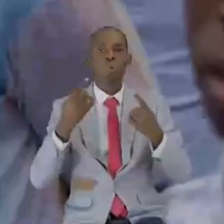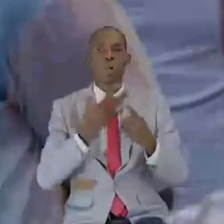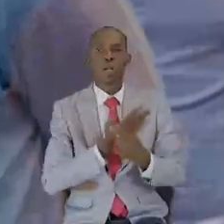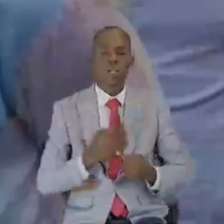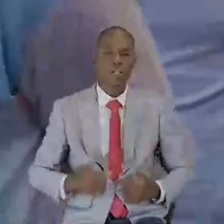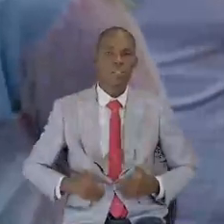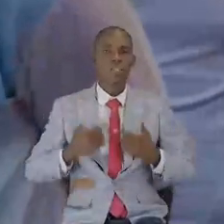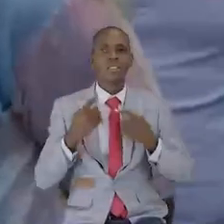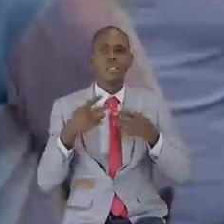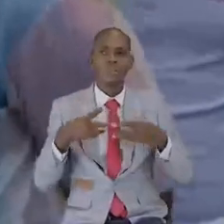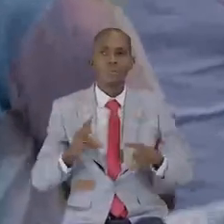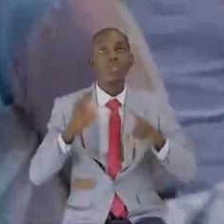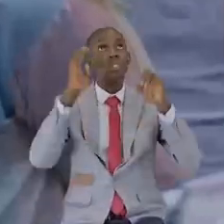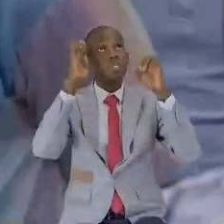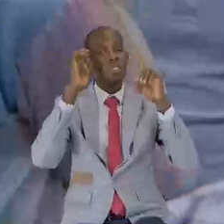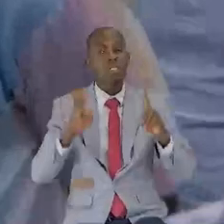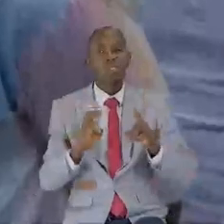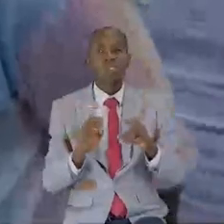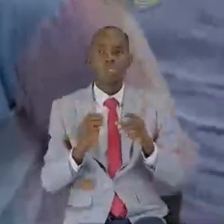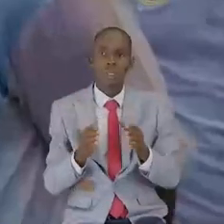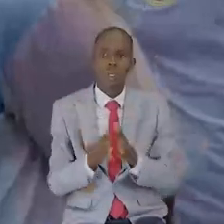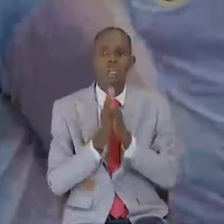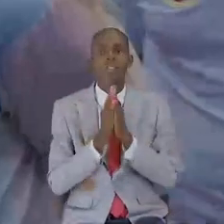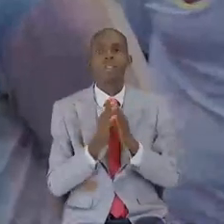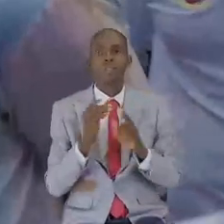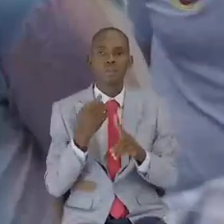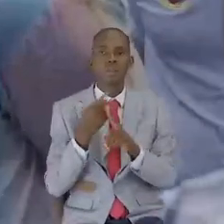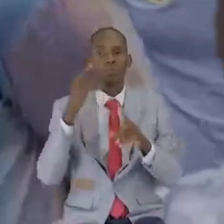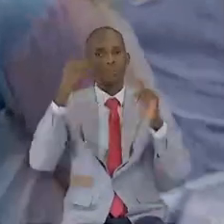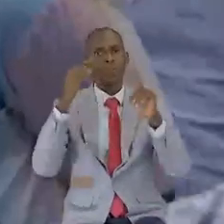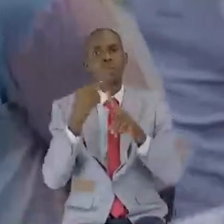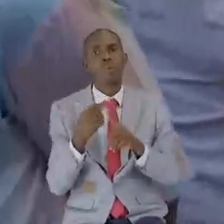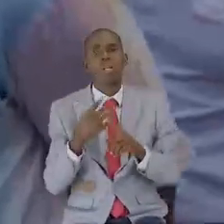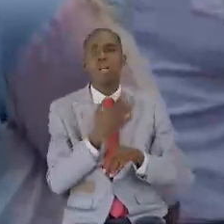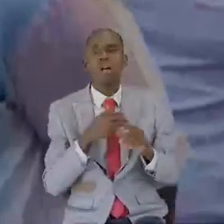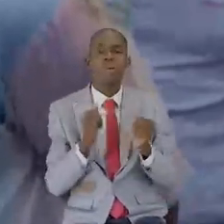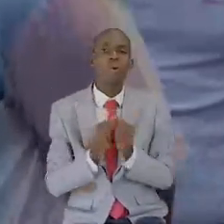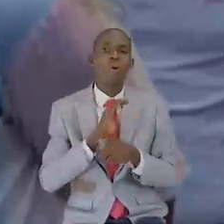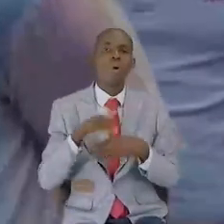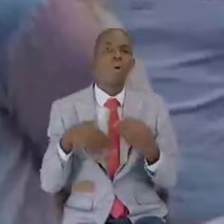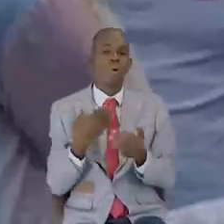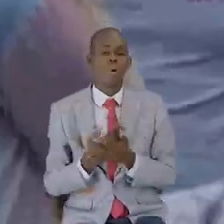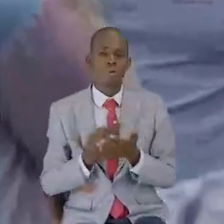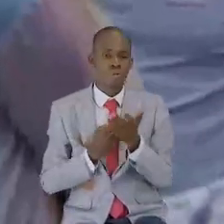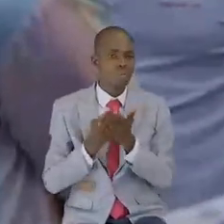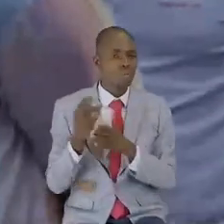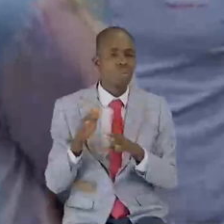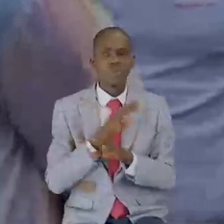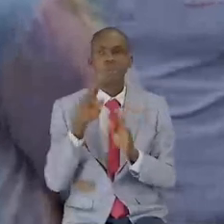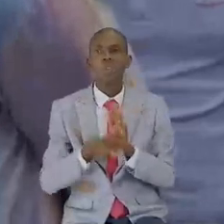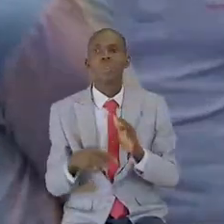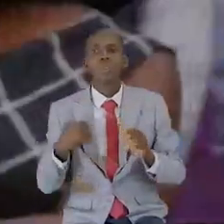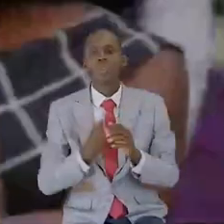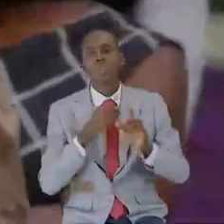mener, vivre tel qu'il exige dans sa parole. Et en toute sincérité, honnêteté, nous